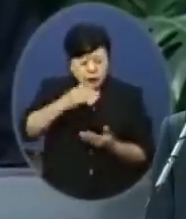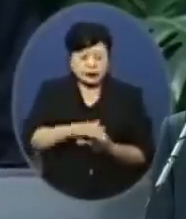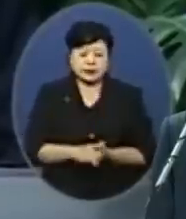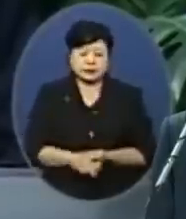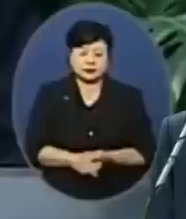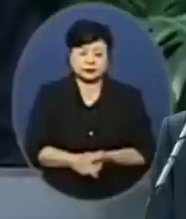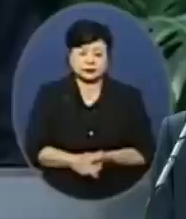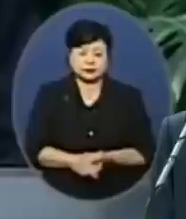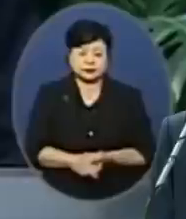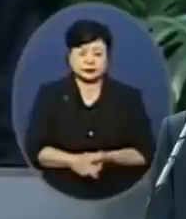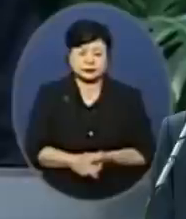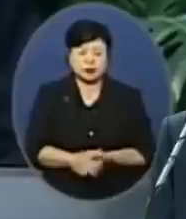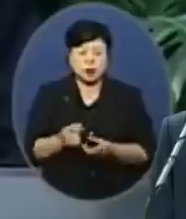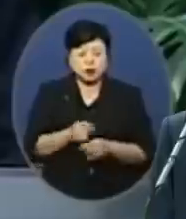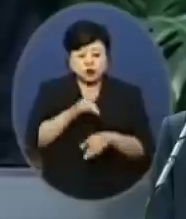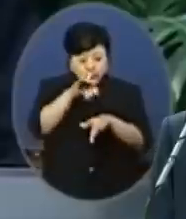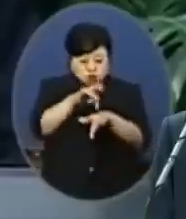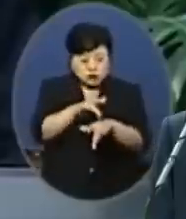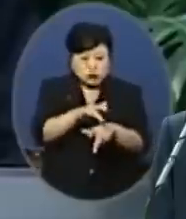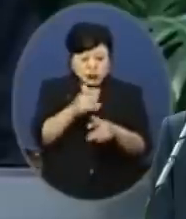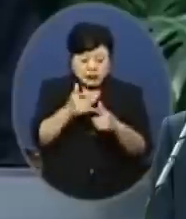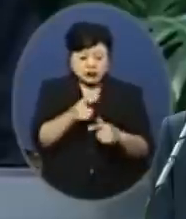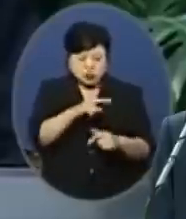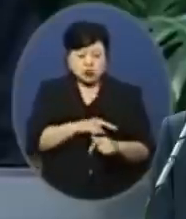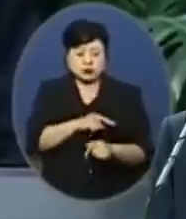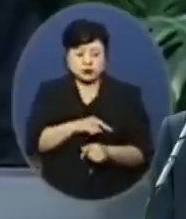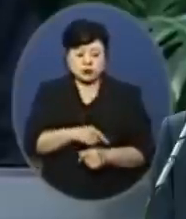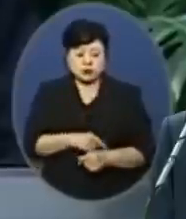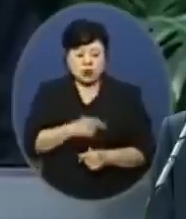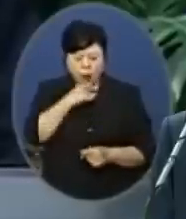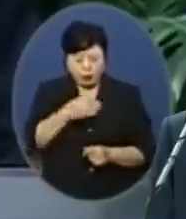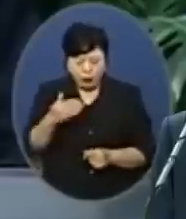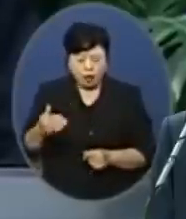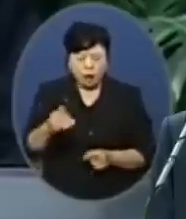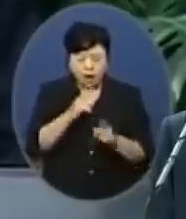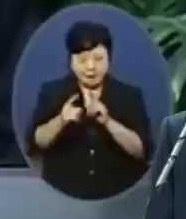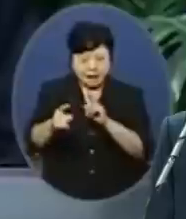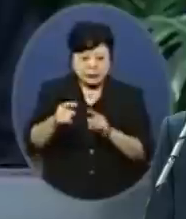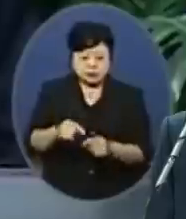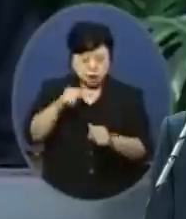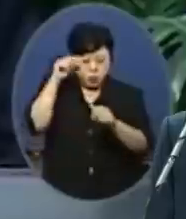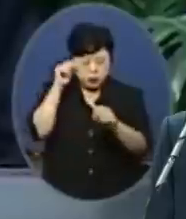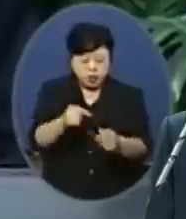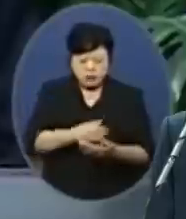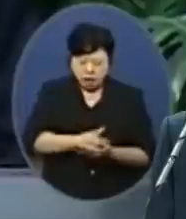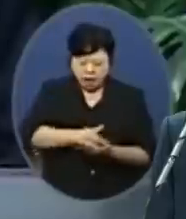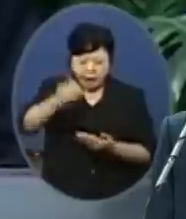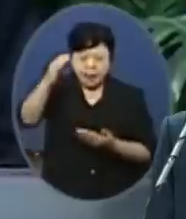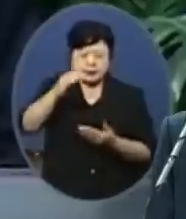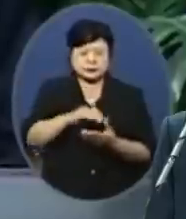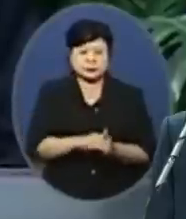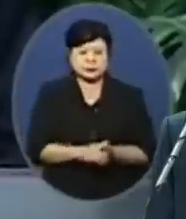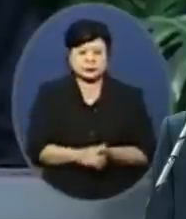되겠습니다. 너희 원수 귀신아 나사라 예수 이름과 그 보혈과 말씀으로 명하노니 물러가라.